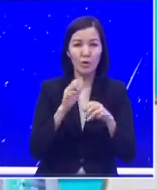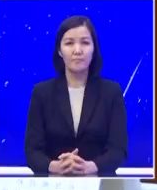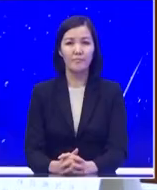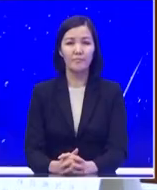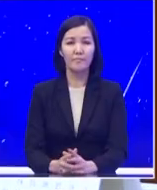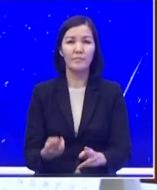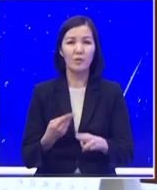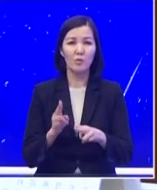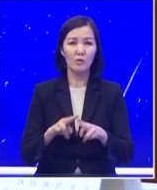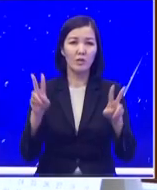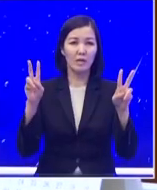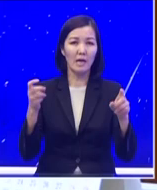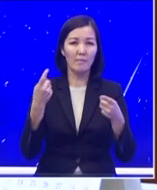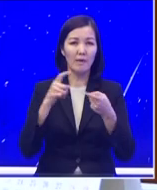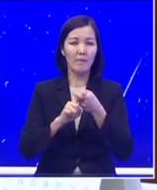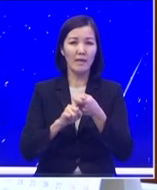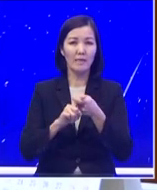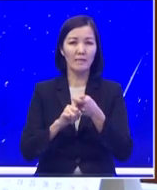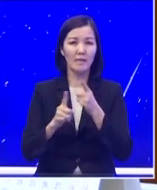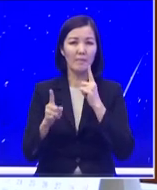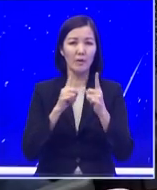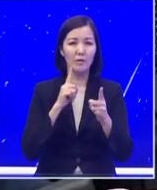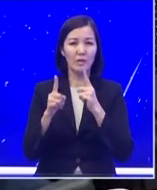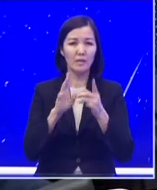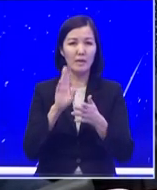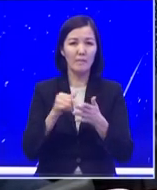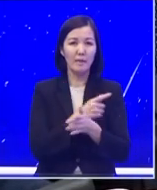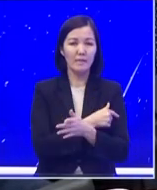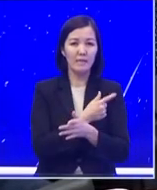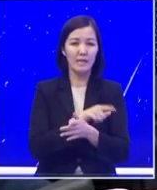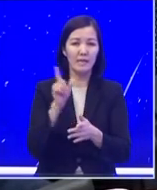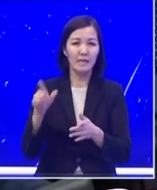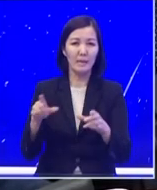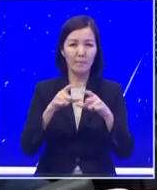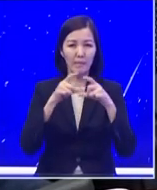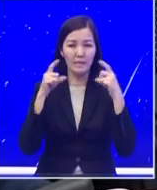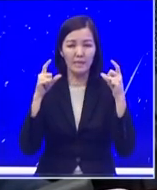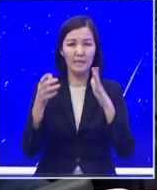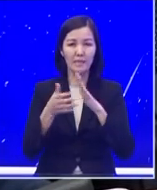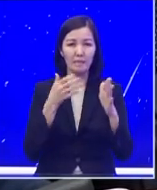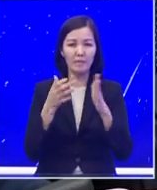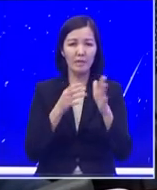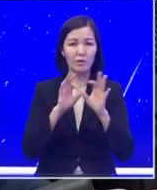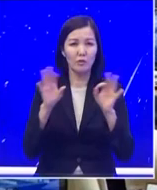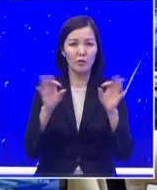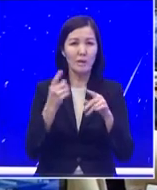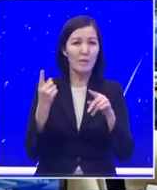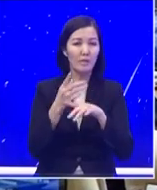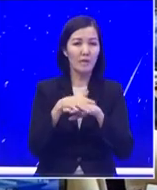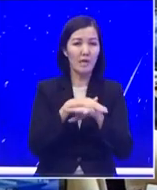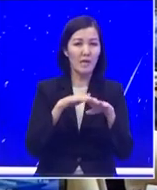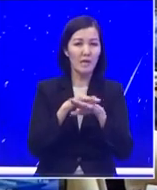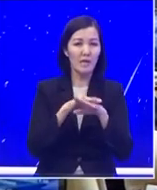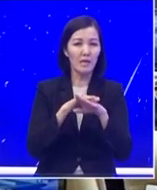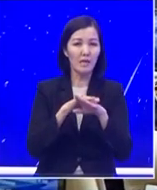қажет. Осы тақырыпқа қатысты мәжіліс отырысында бас дәрігер медициналық масканың тапшылығын бұлай түсіндірді. Біріншіден, халық